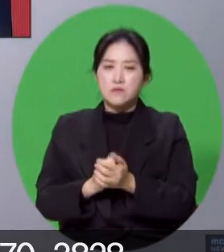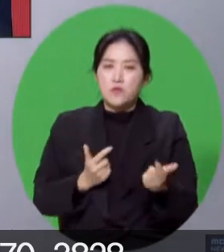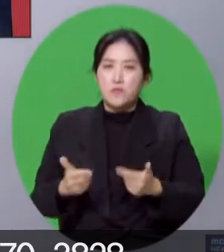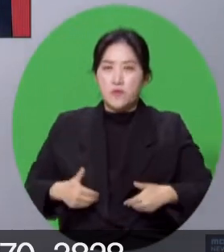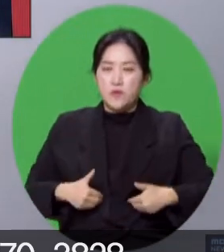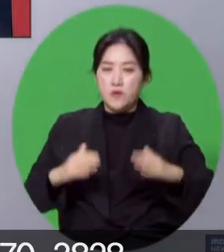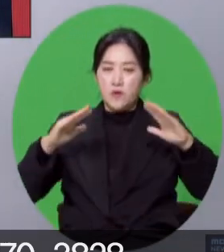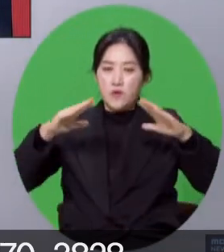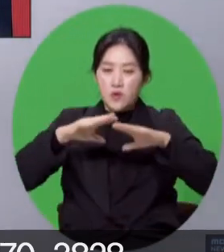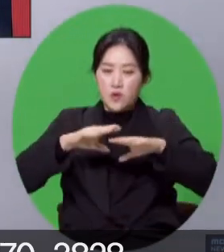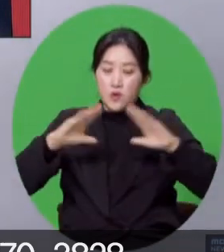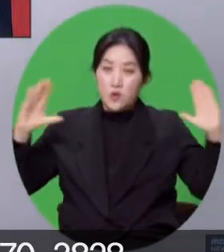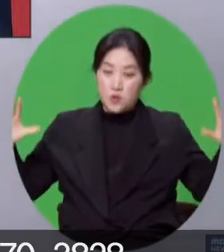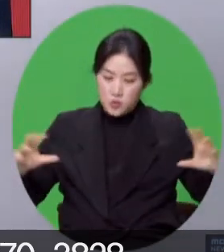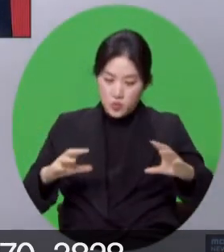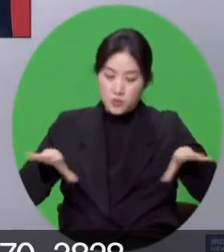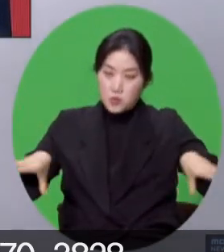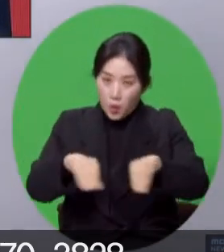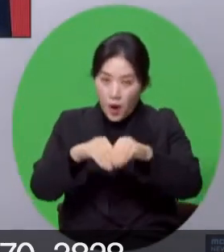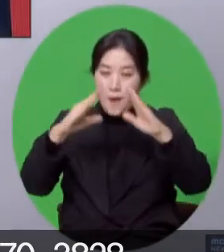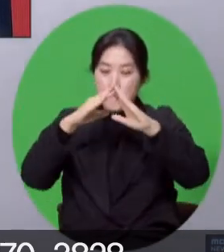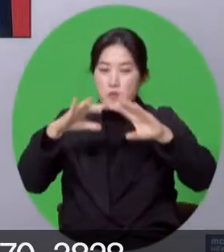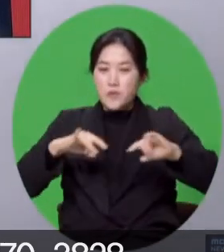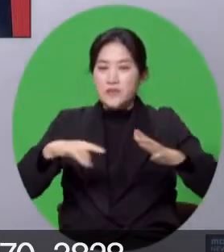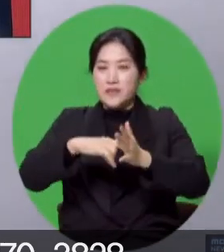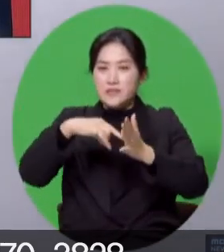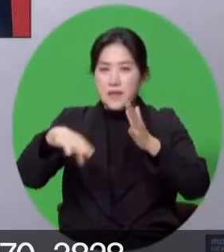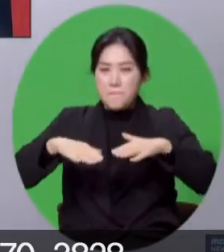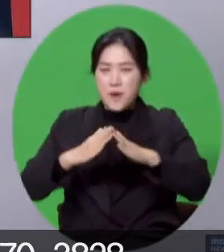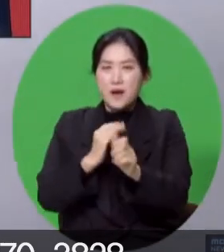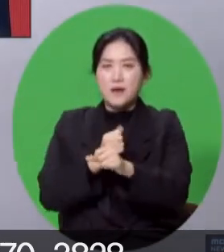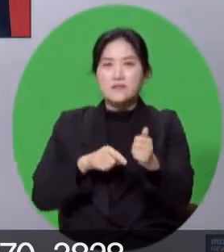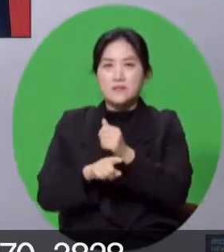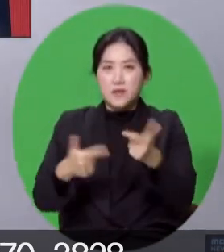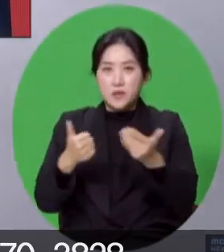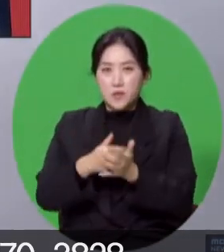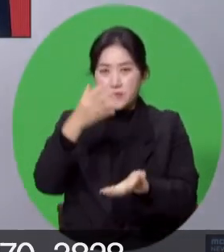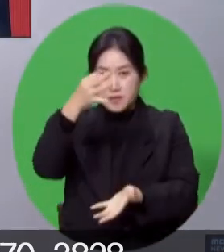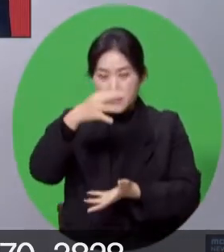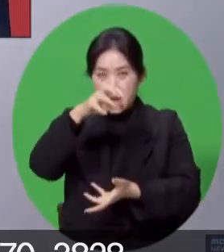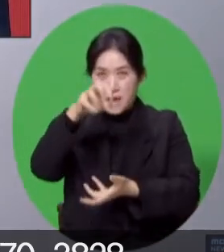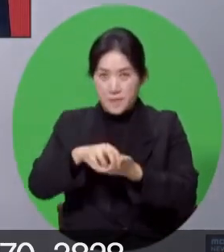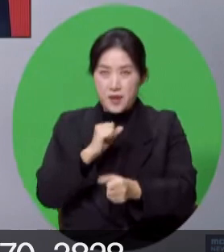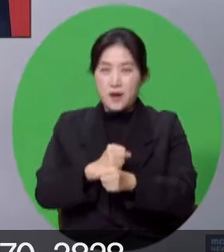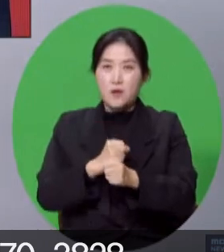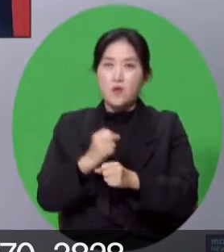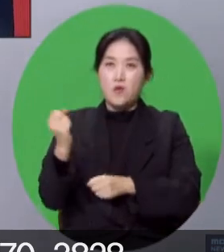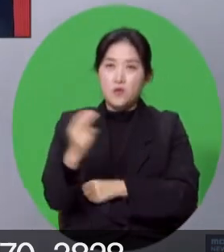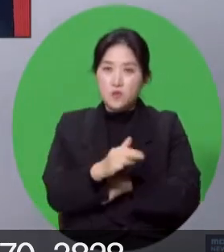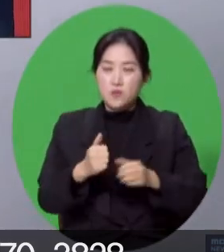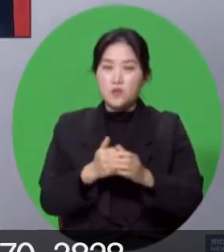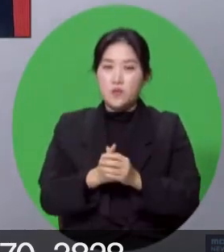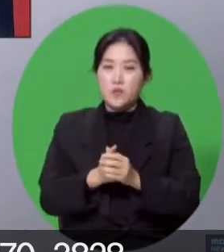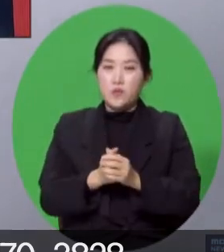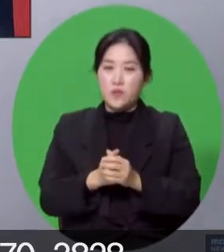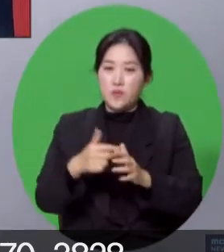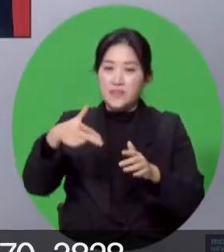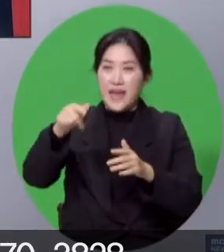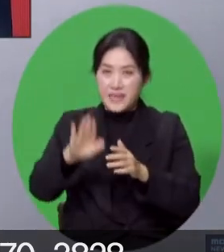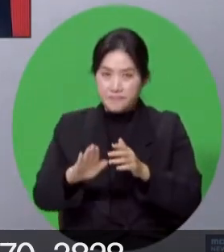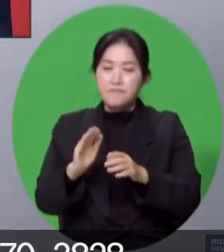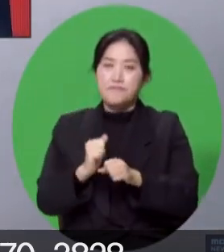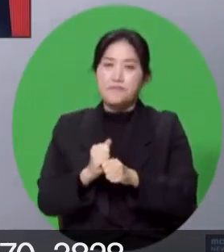종부세를 폐지한다는 얘기가 아닙니다. 재산세하고 합쳐서 하고 또 차입으로 또 집을 가지고 있는